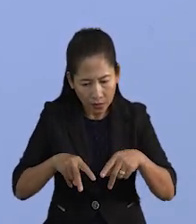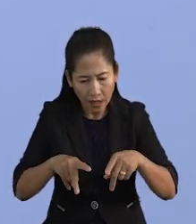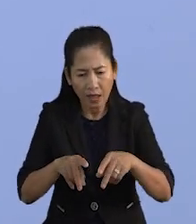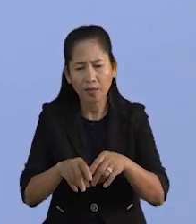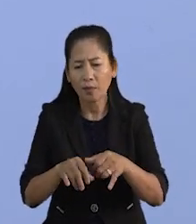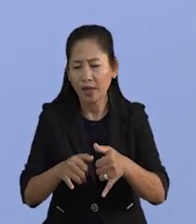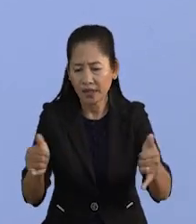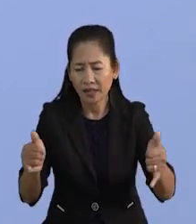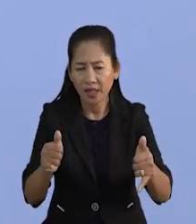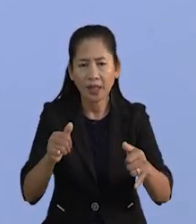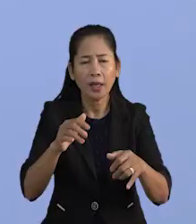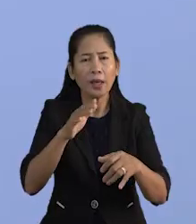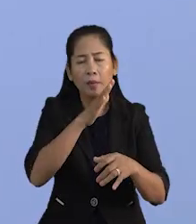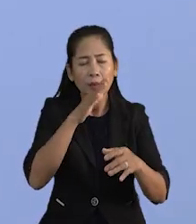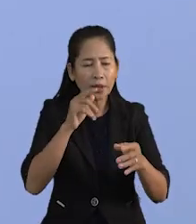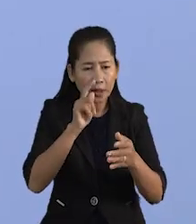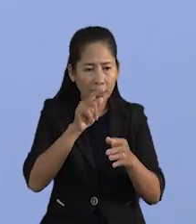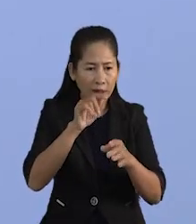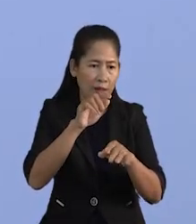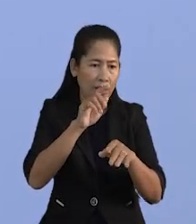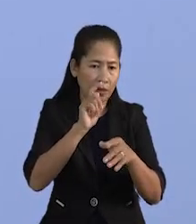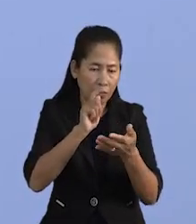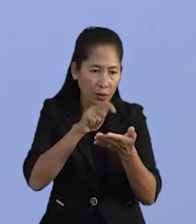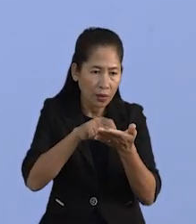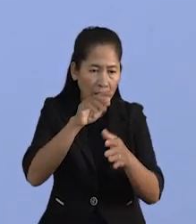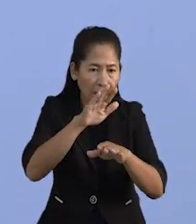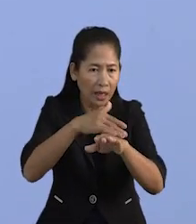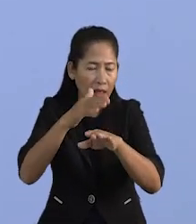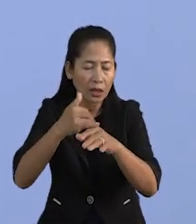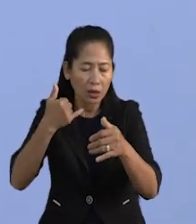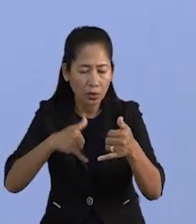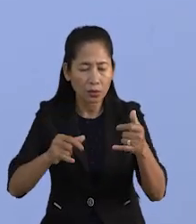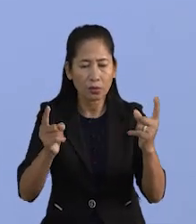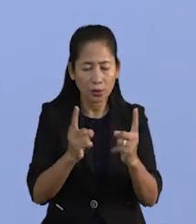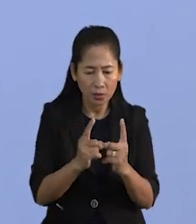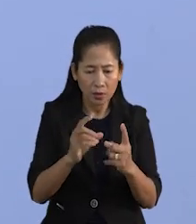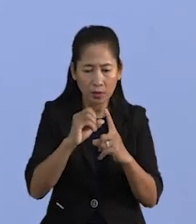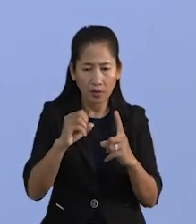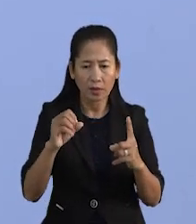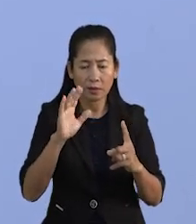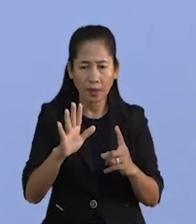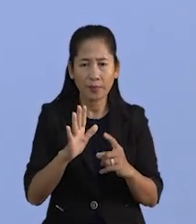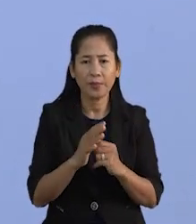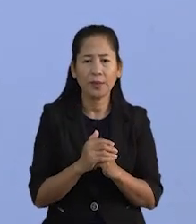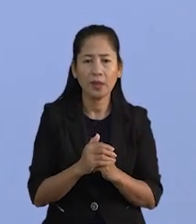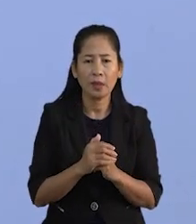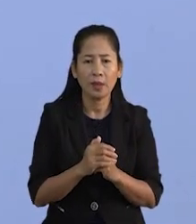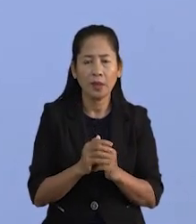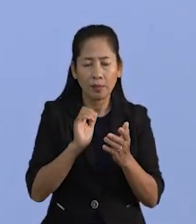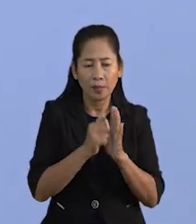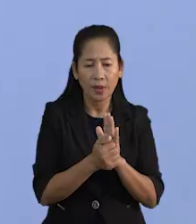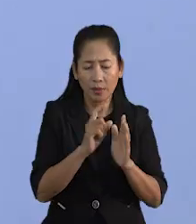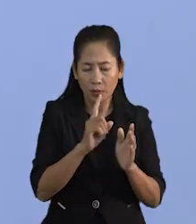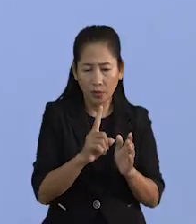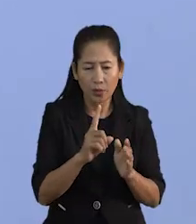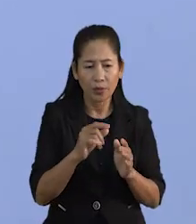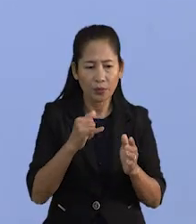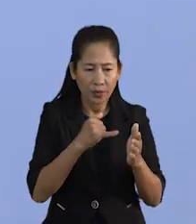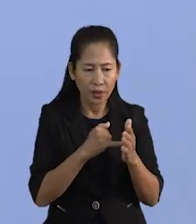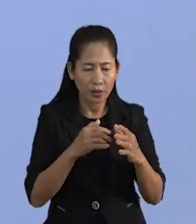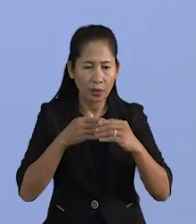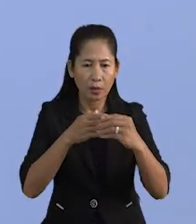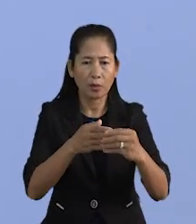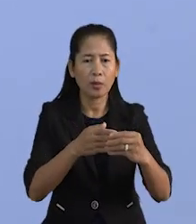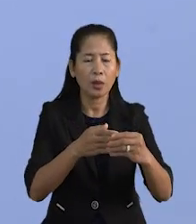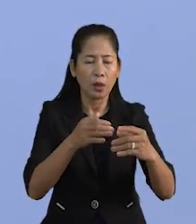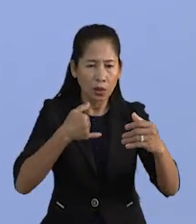មេមន់ហៅកូនឲ្យមកជុំគ្នាវិញបាទរបស់ទី5ណាពេលមួយវានាំកូ